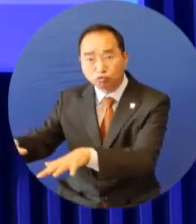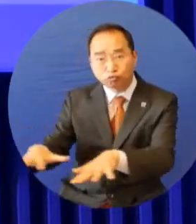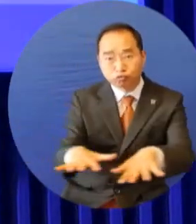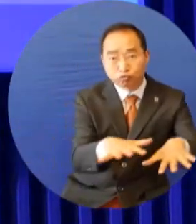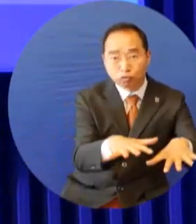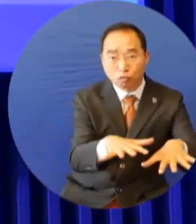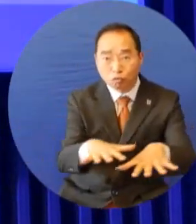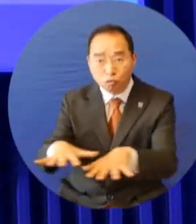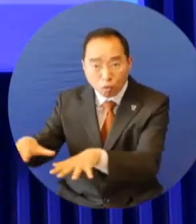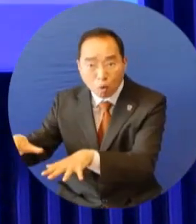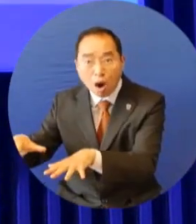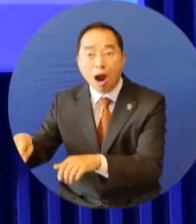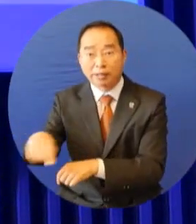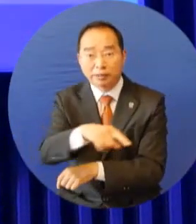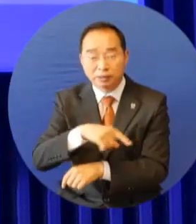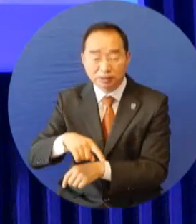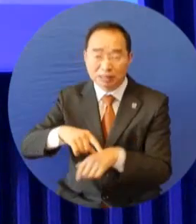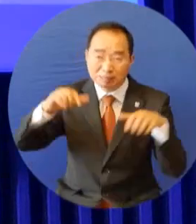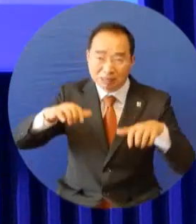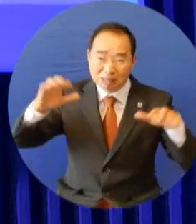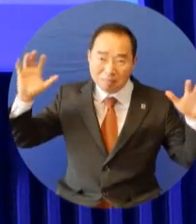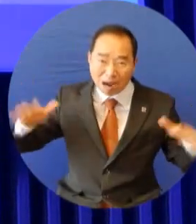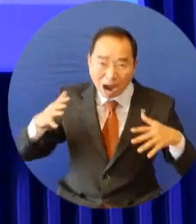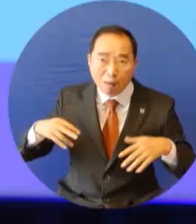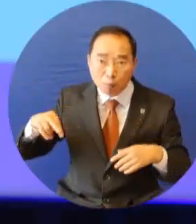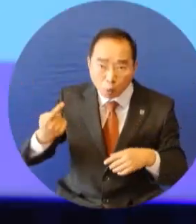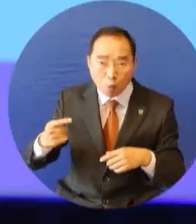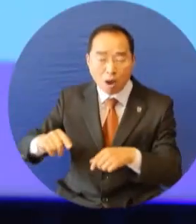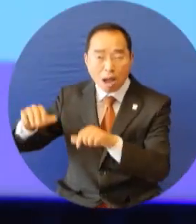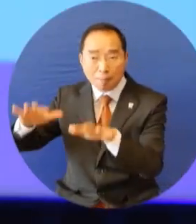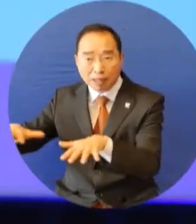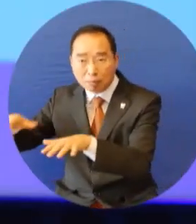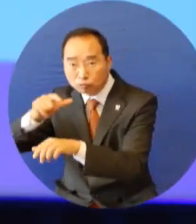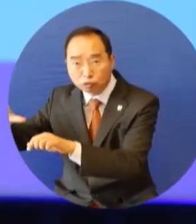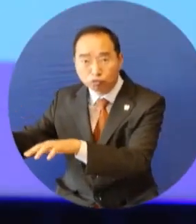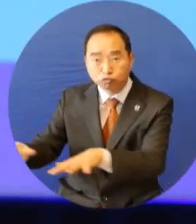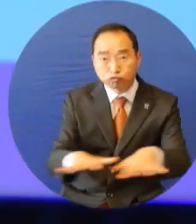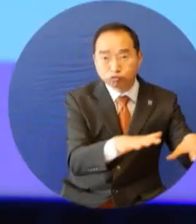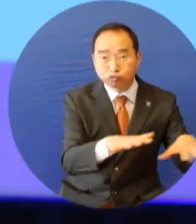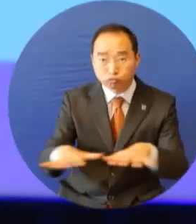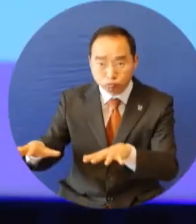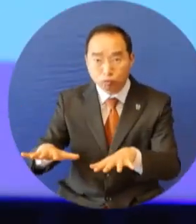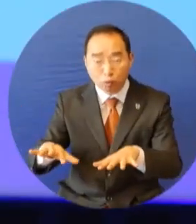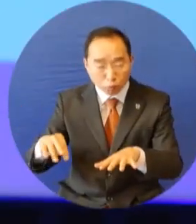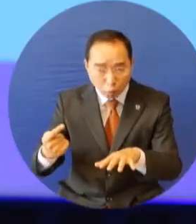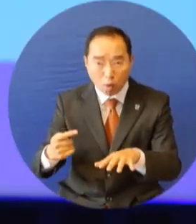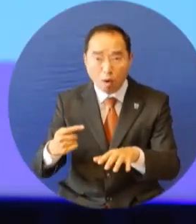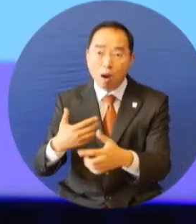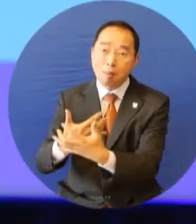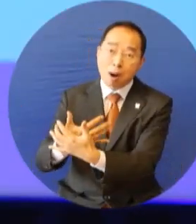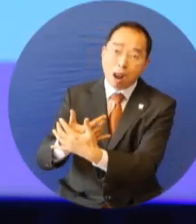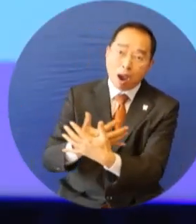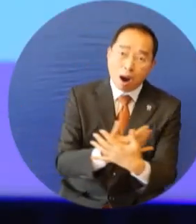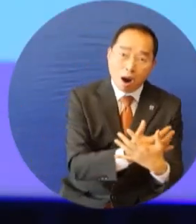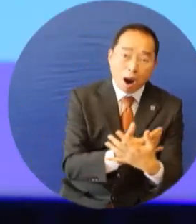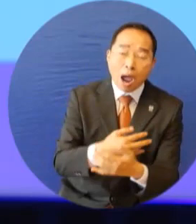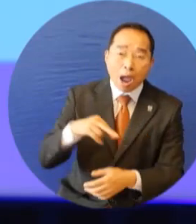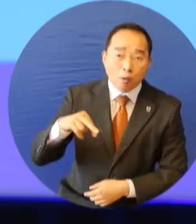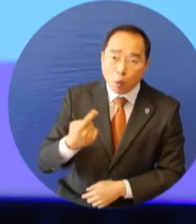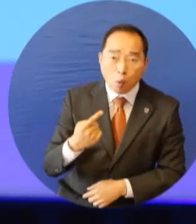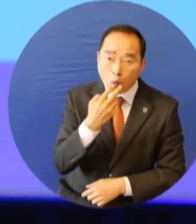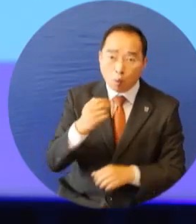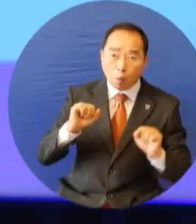들어와도 거기에 소금물에 녹아나지 않아. 그 비바람 모진 바람에 바닷물에 파도가 쳐도